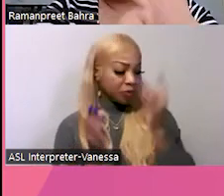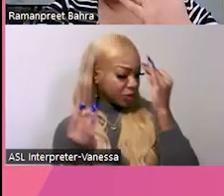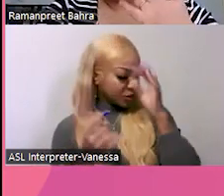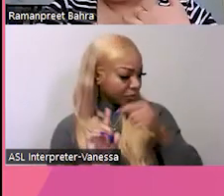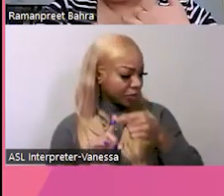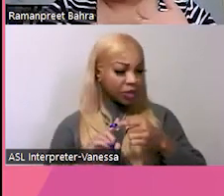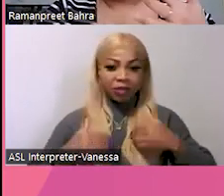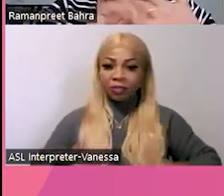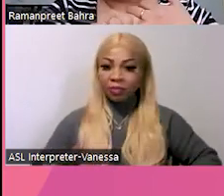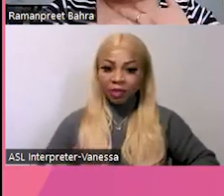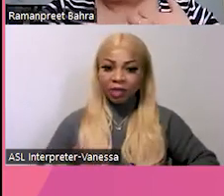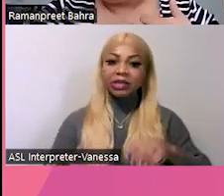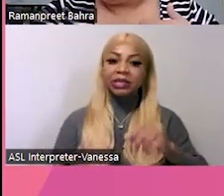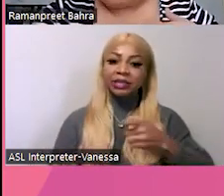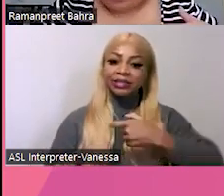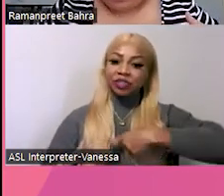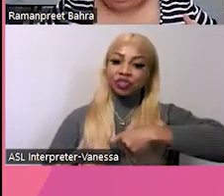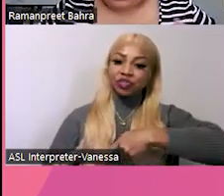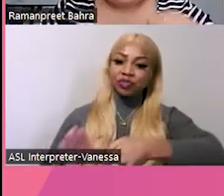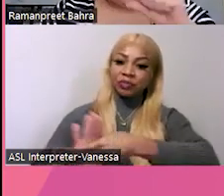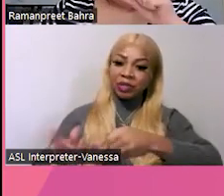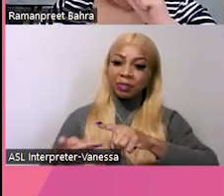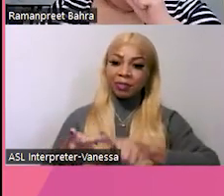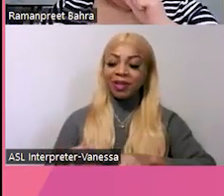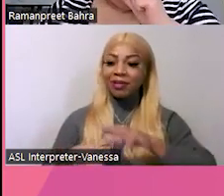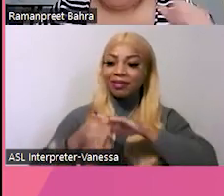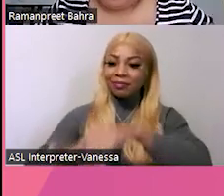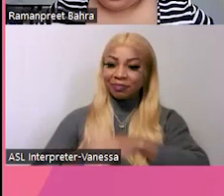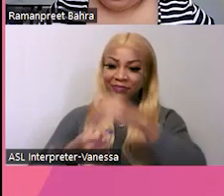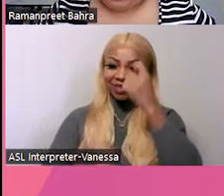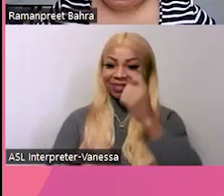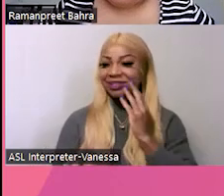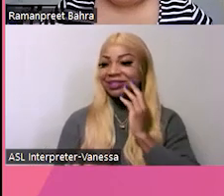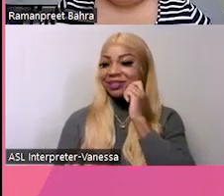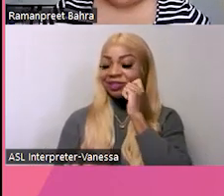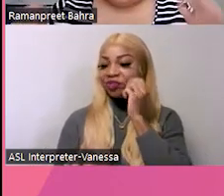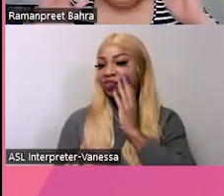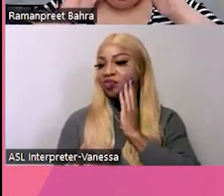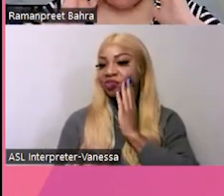on parle du corps qui n'est pas seulement genré, mais qui est aussi racialisé.